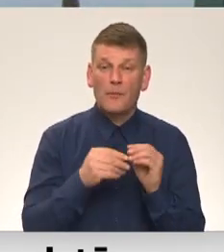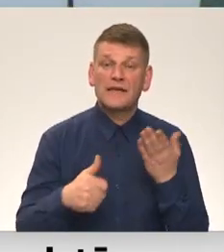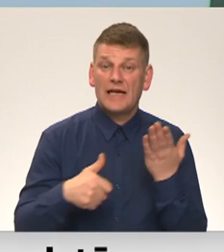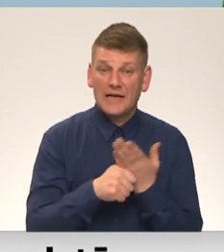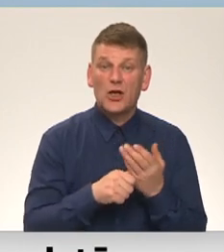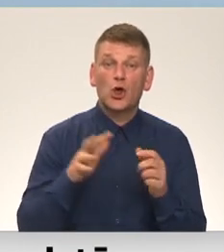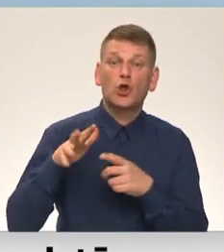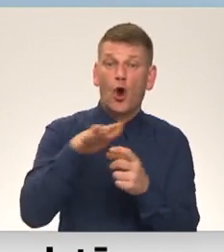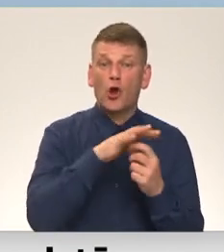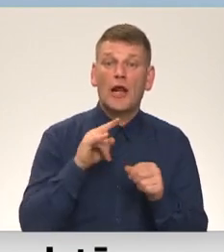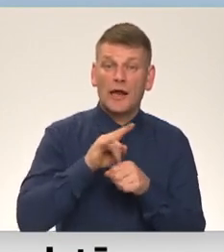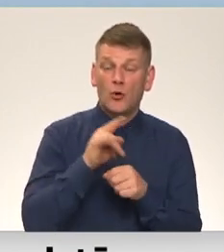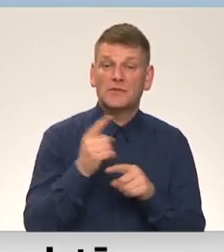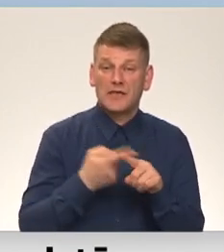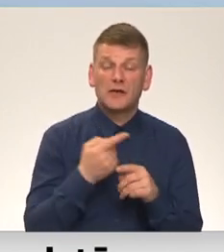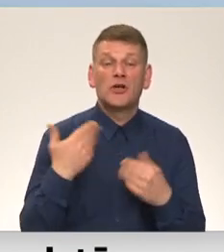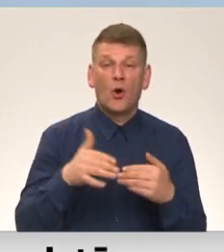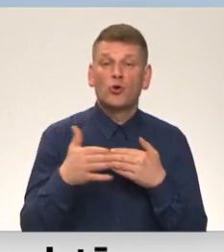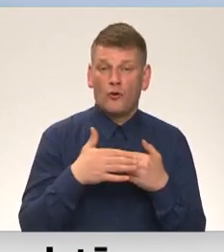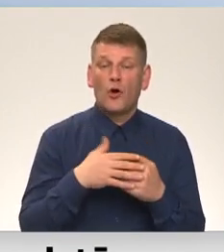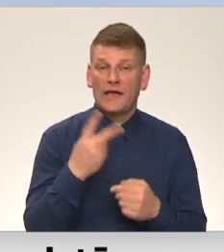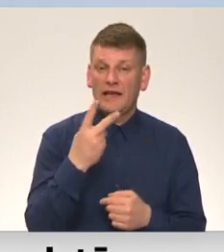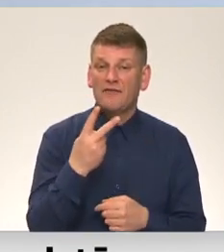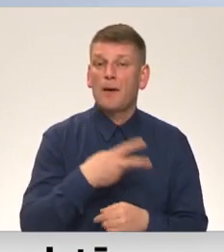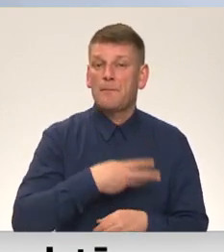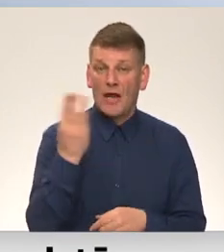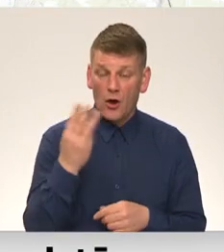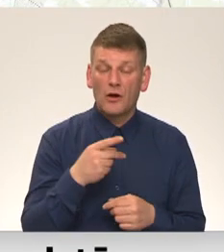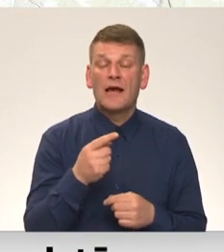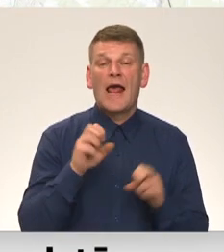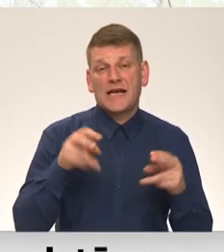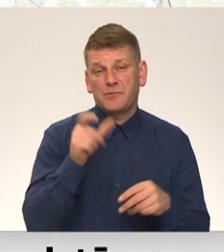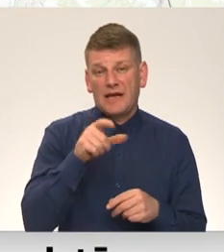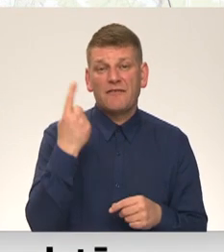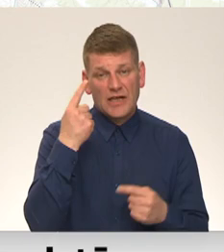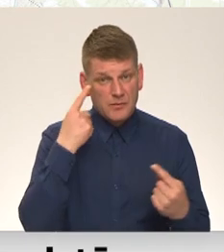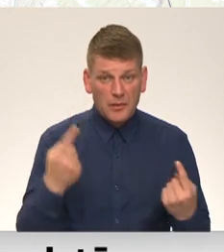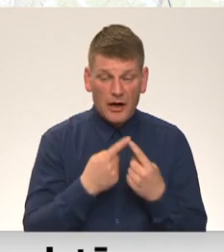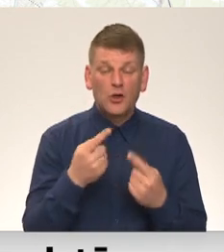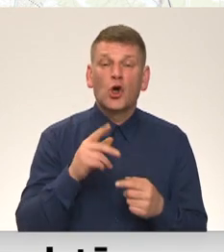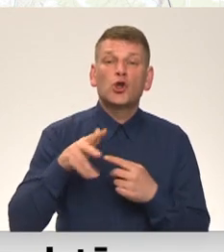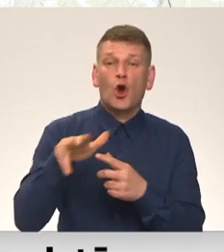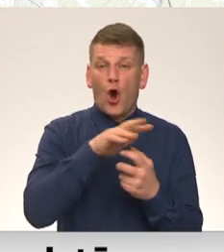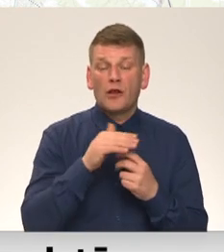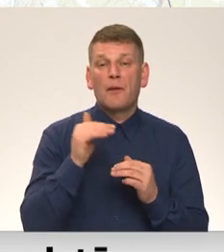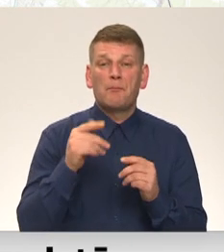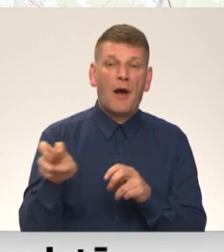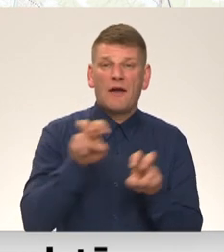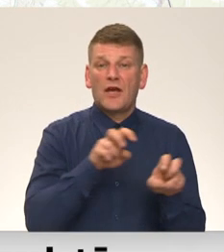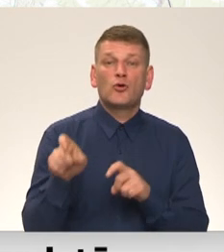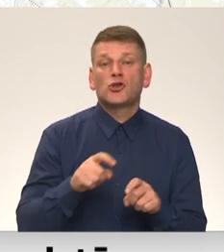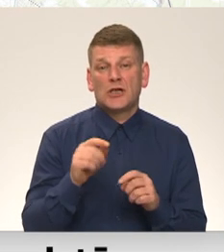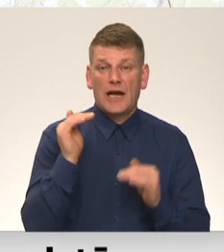reģistrēto dronu lidojumu skaits jau tuvojas 2 miljoniem. Tāpēc eksperti ir vienisprātis, ka dronu pārvietošanās regulējums ir svarīgs, lai